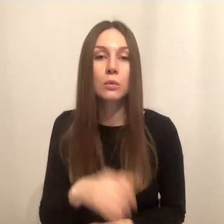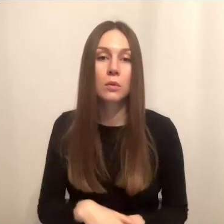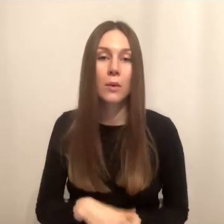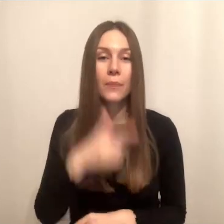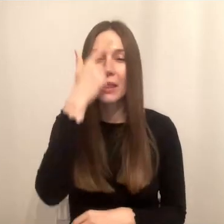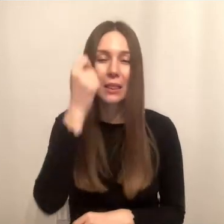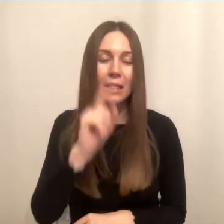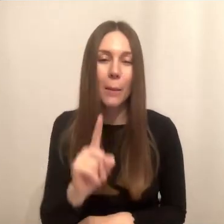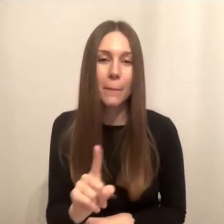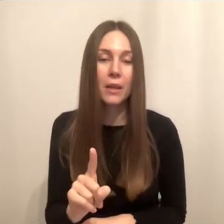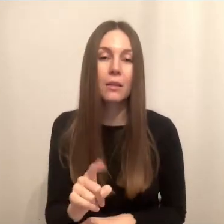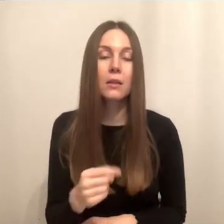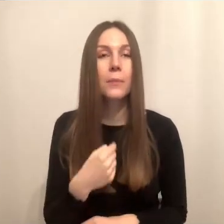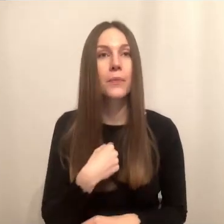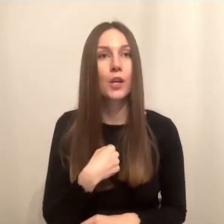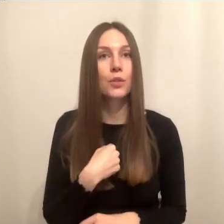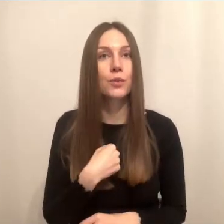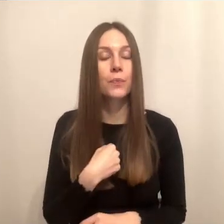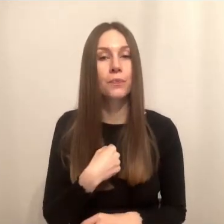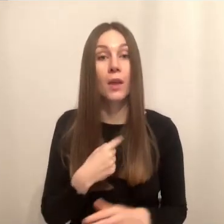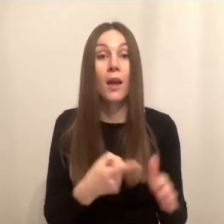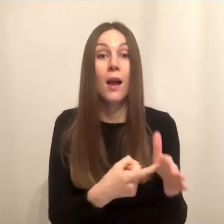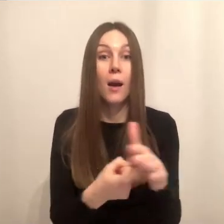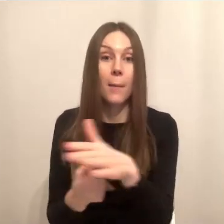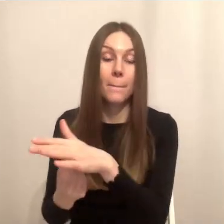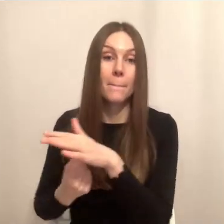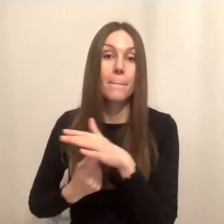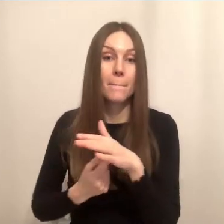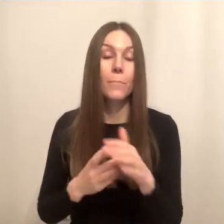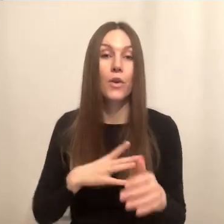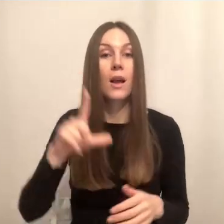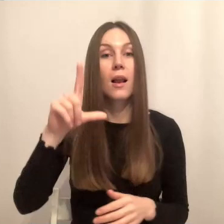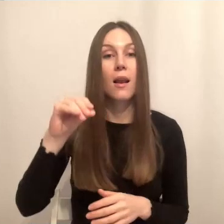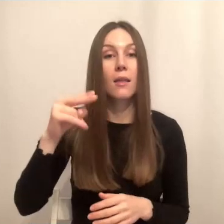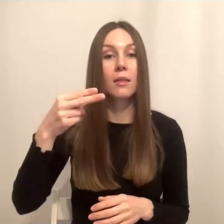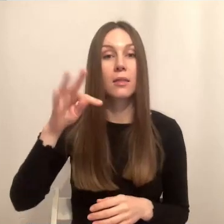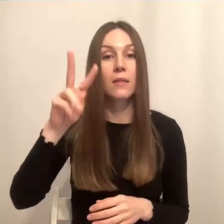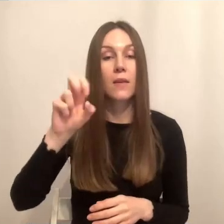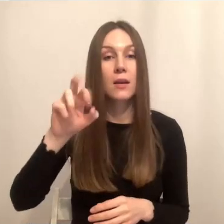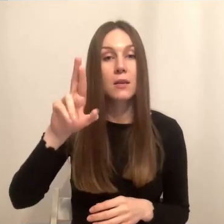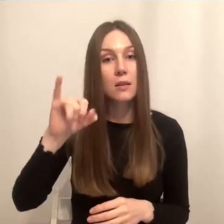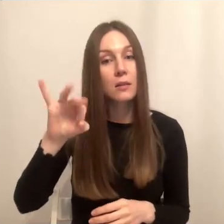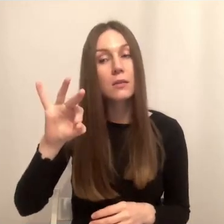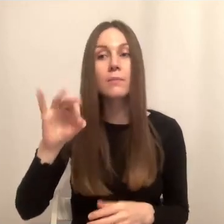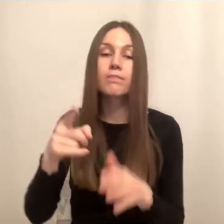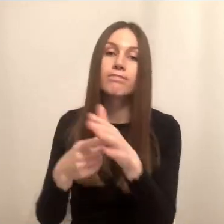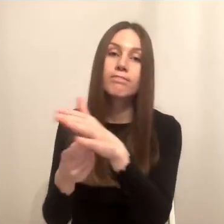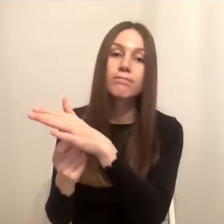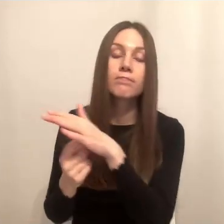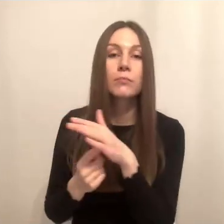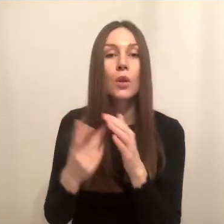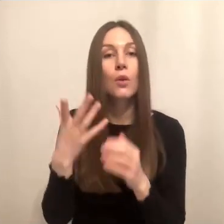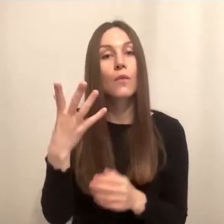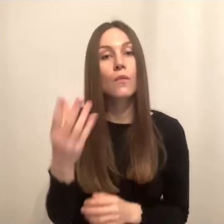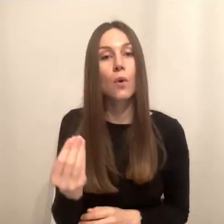padariau savo tokią apklausą ir Lentvaryje pabandžiau paklausinėti, kas jūsų